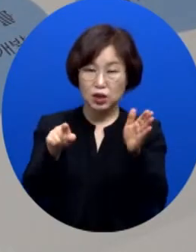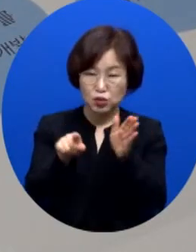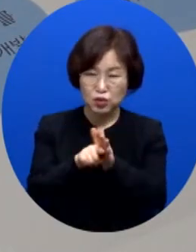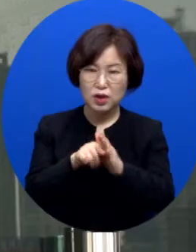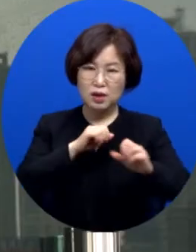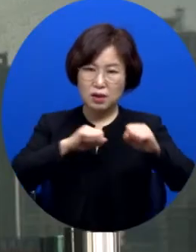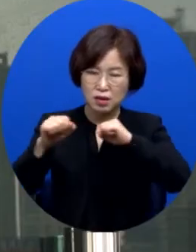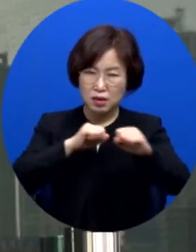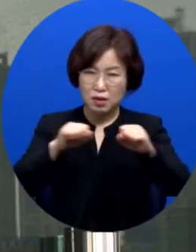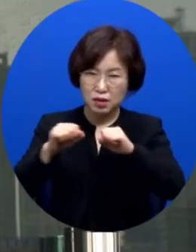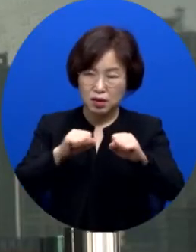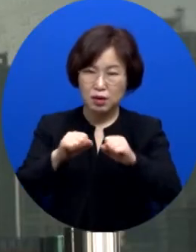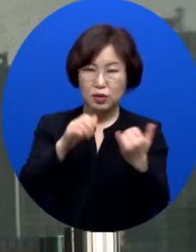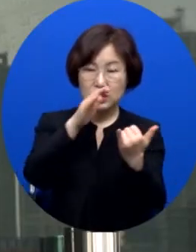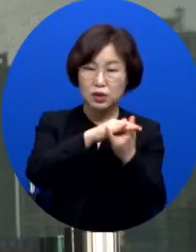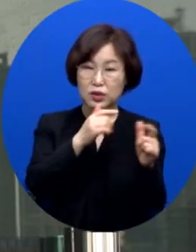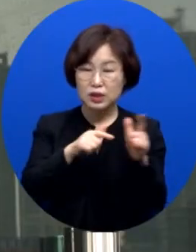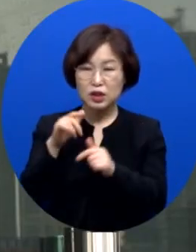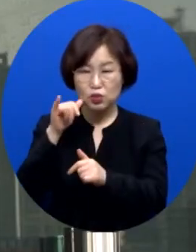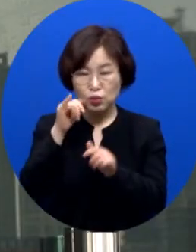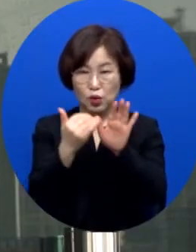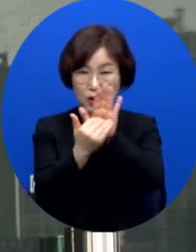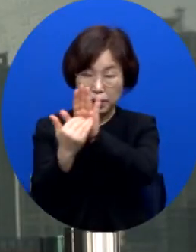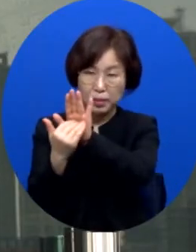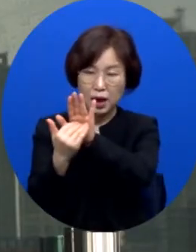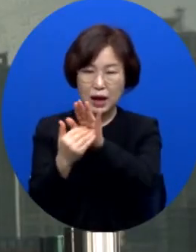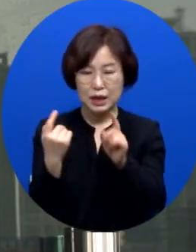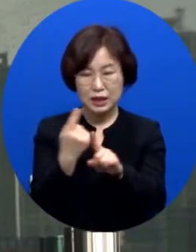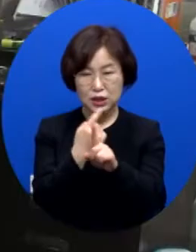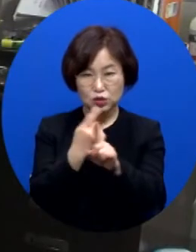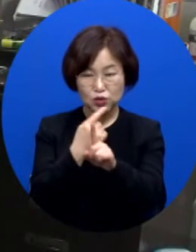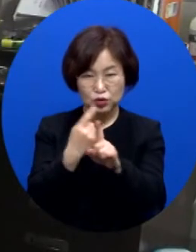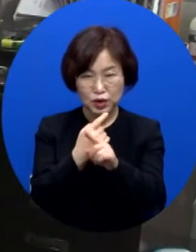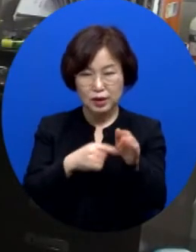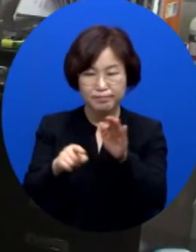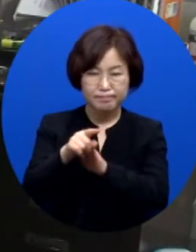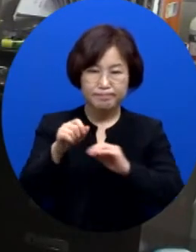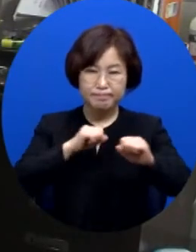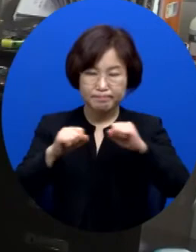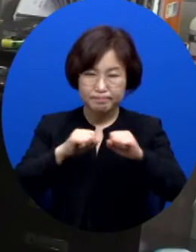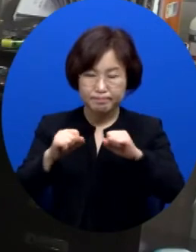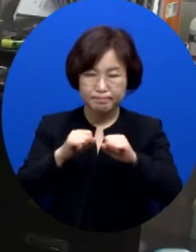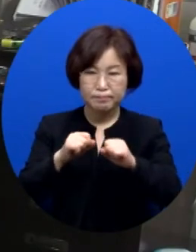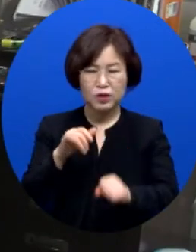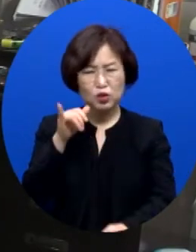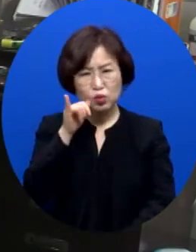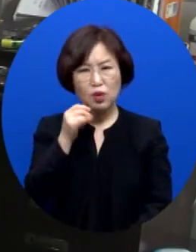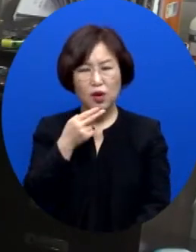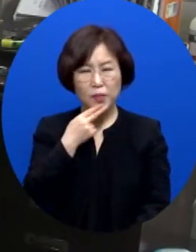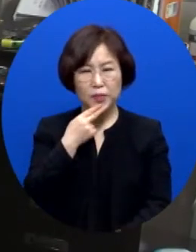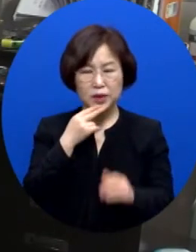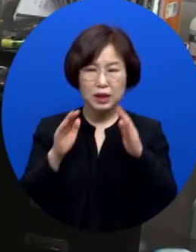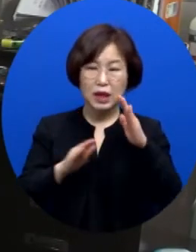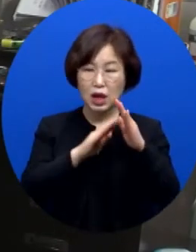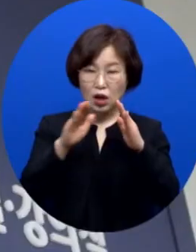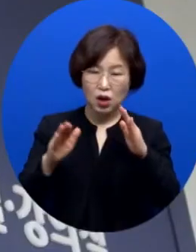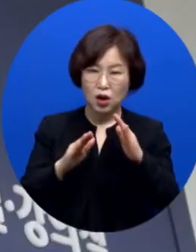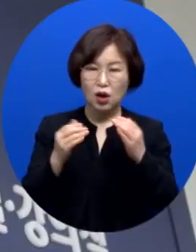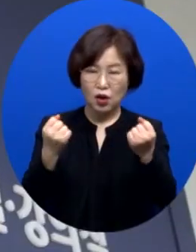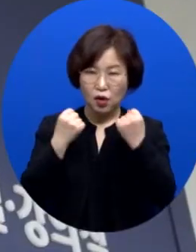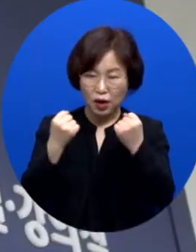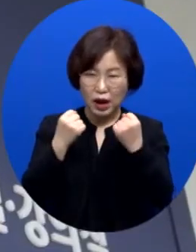전개하고 청소년들의 중동 예방과 치유에 더 앞장서겠다 며 중도가 없는 건강한 사회 행복한